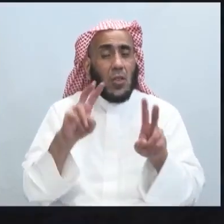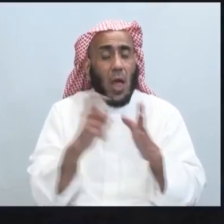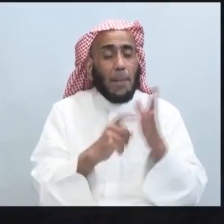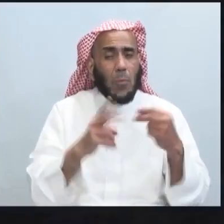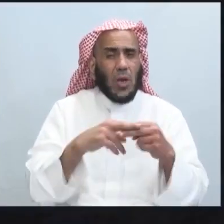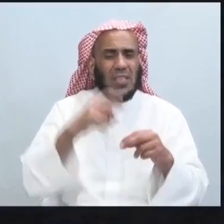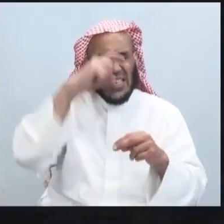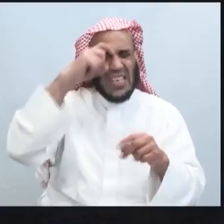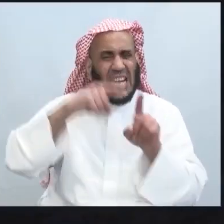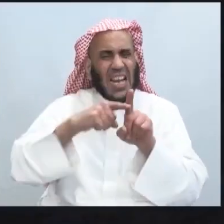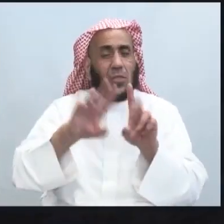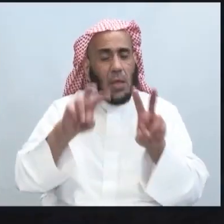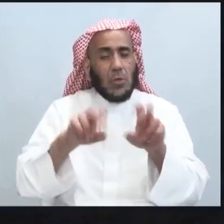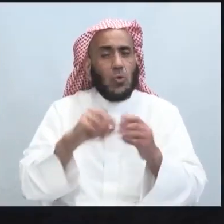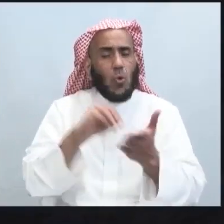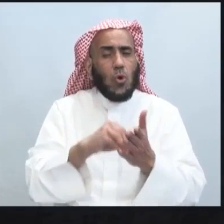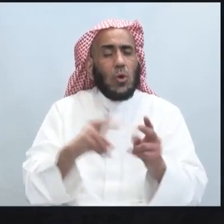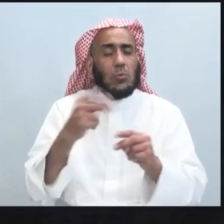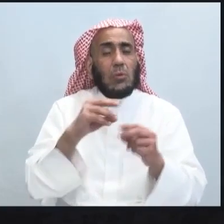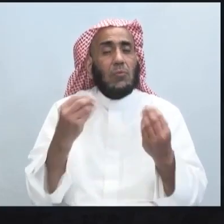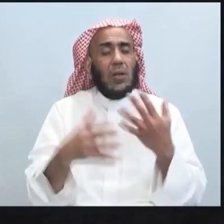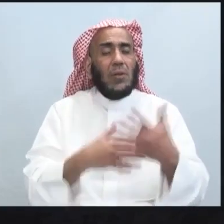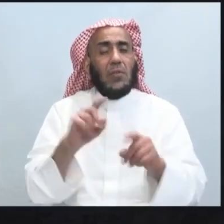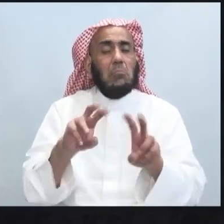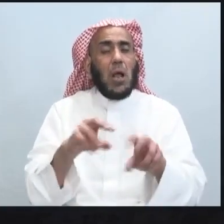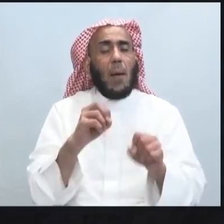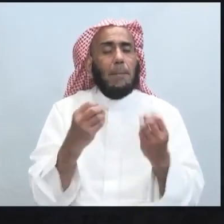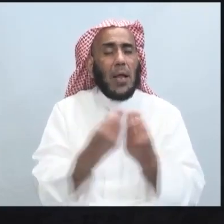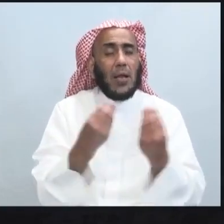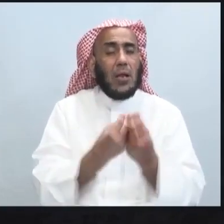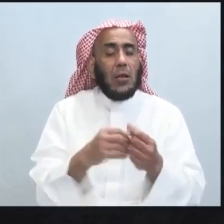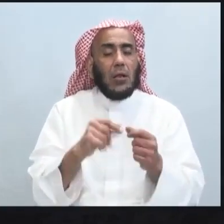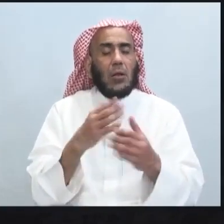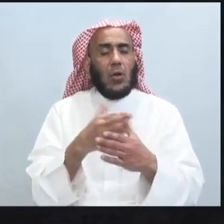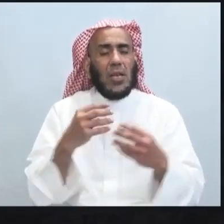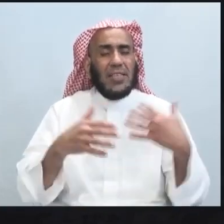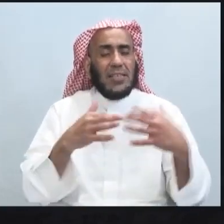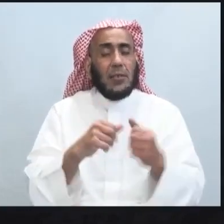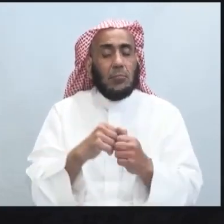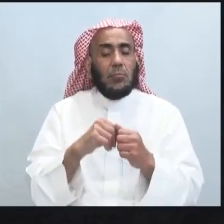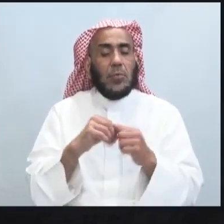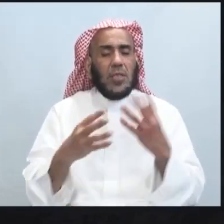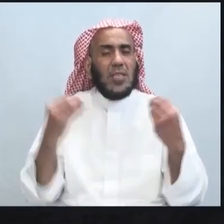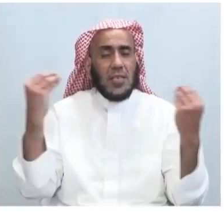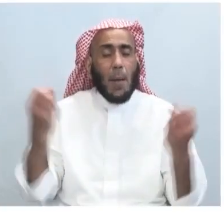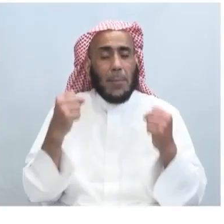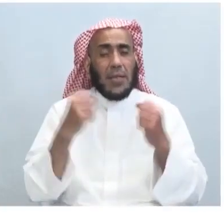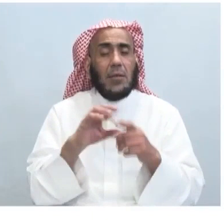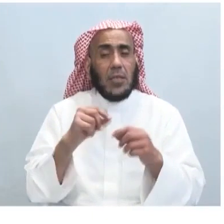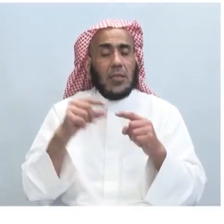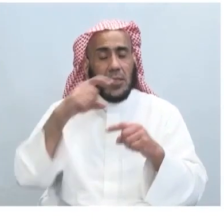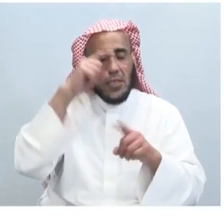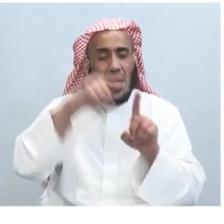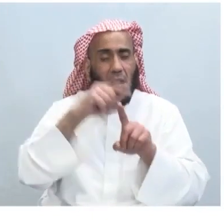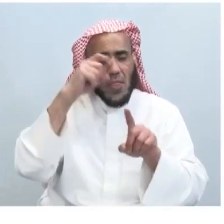درجه حراره ثابته توجد النواتج والمتفاعلات في مكان معا واحدث بينهم حاله اتزان ديناميكي اذا درجه